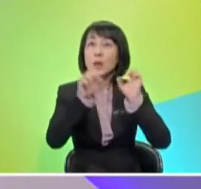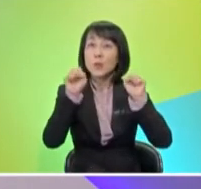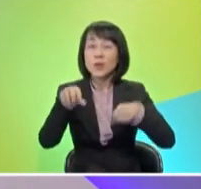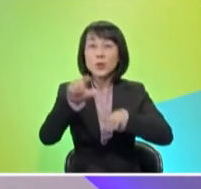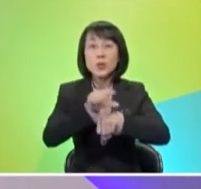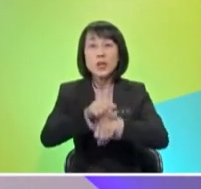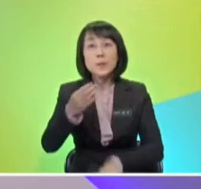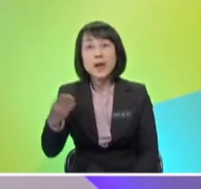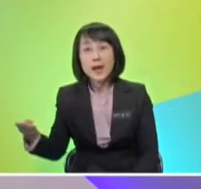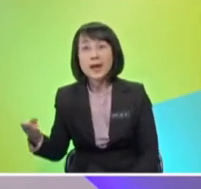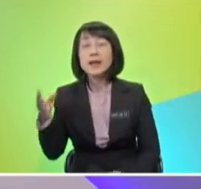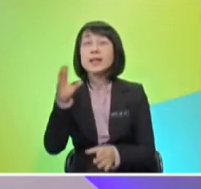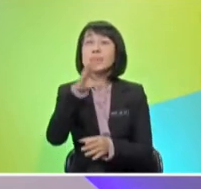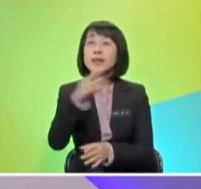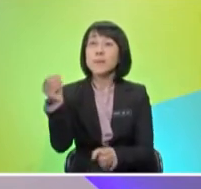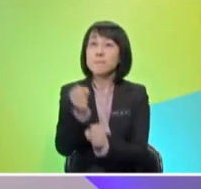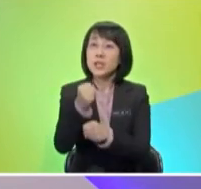juga kaidah bentuk